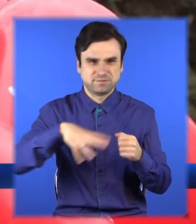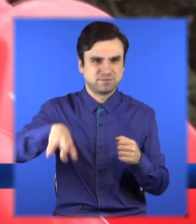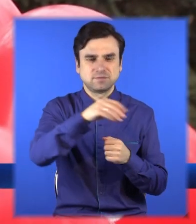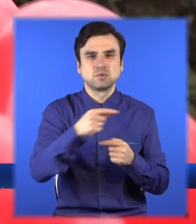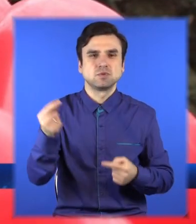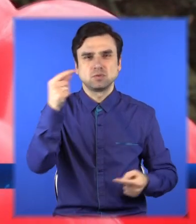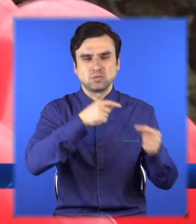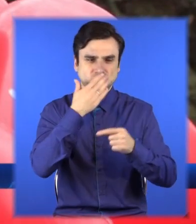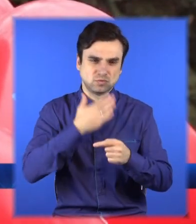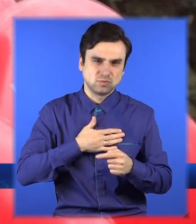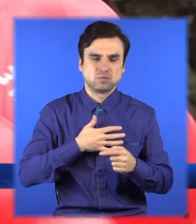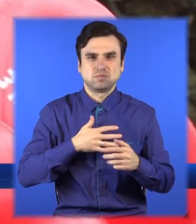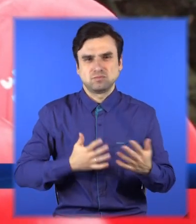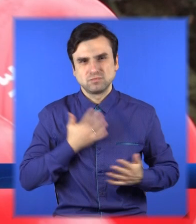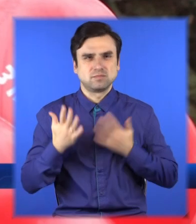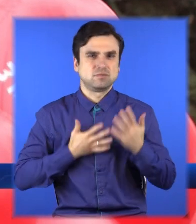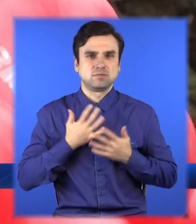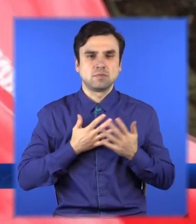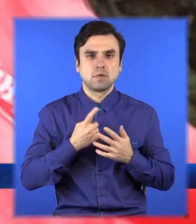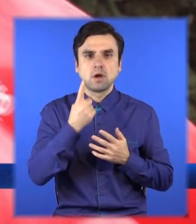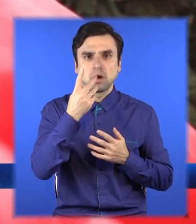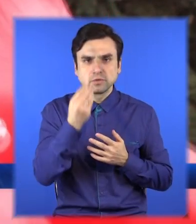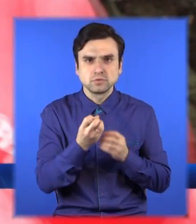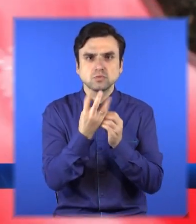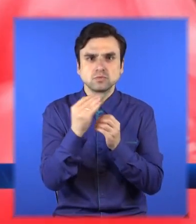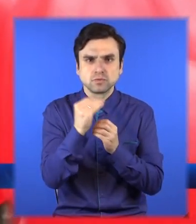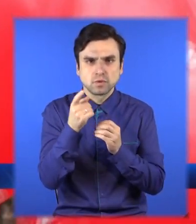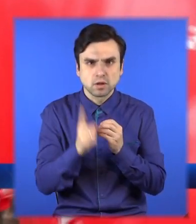буде щодня, а не лише 14 лютого.